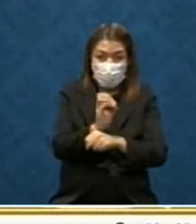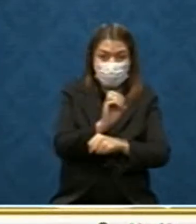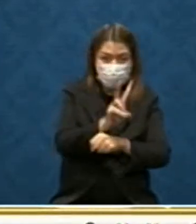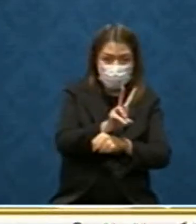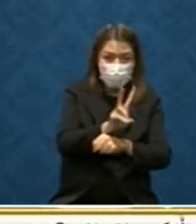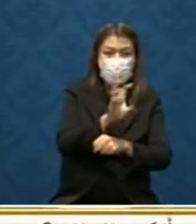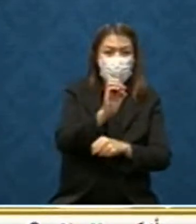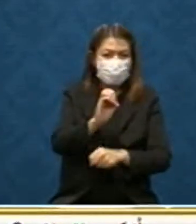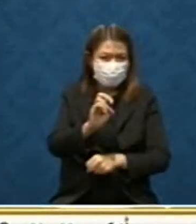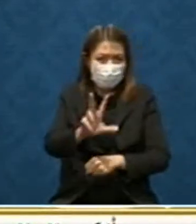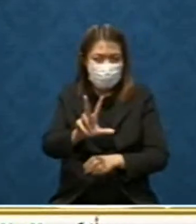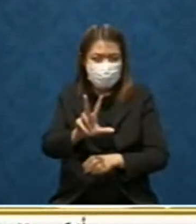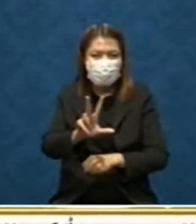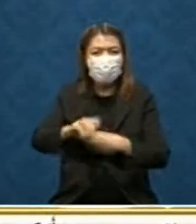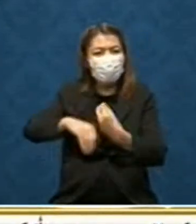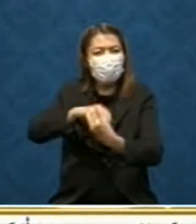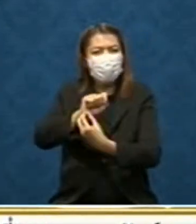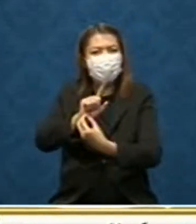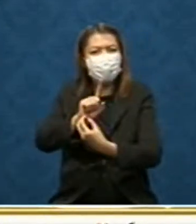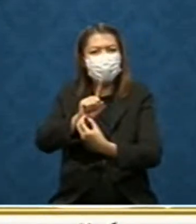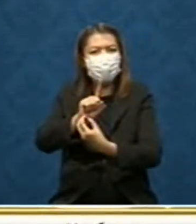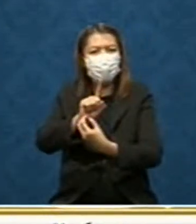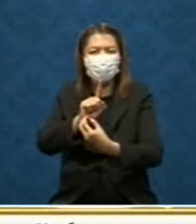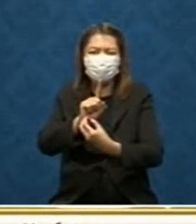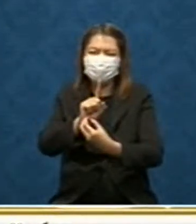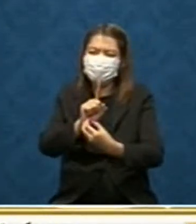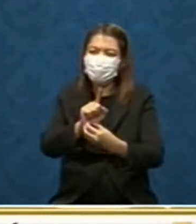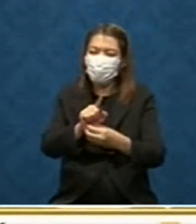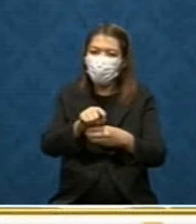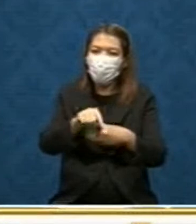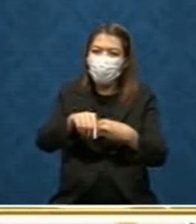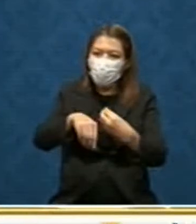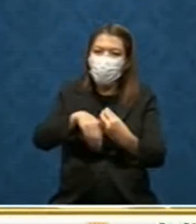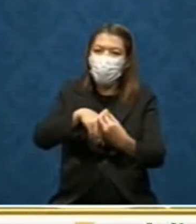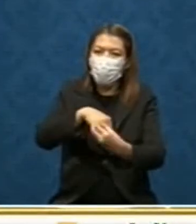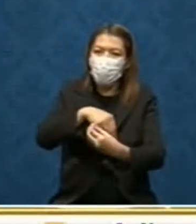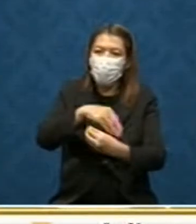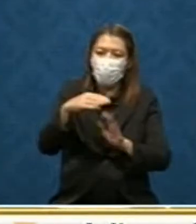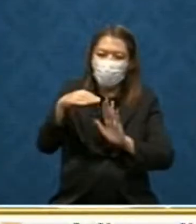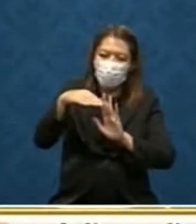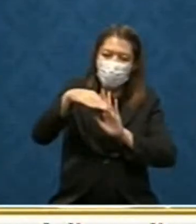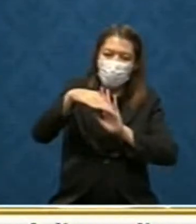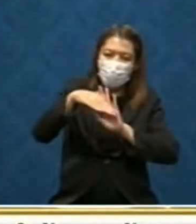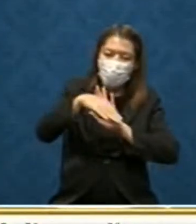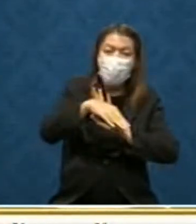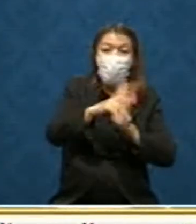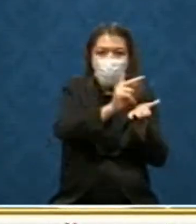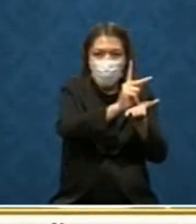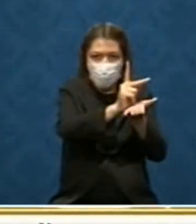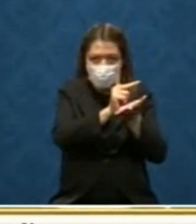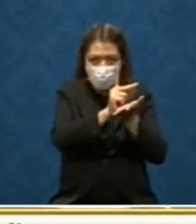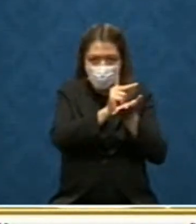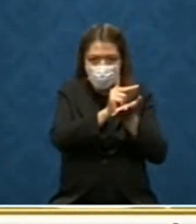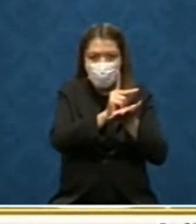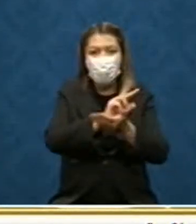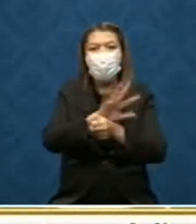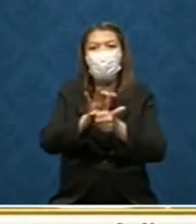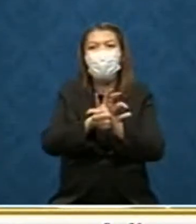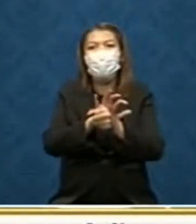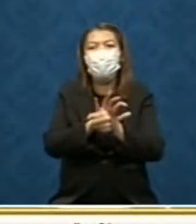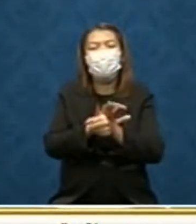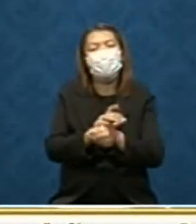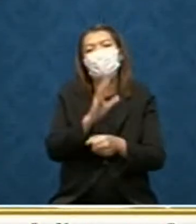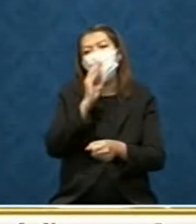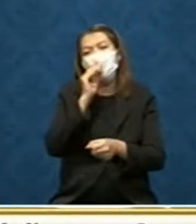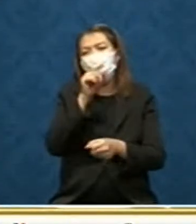63 กเร่มต้น Jeremiahิมดีเหงี้วดีเหงี้วแล้เภรยมกู้พอ Statistics มาป๊บ ได้ข